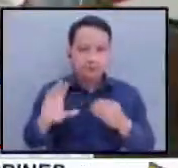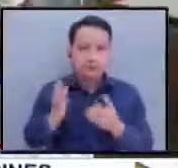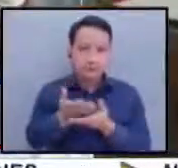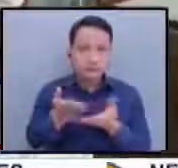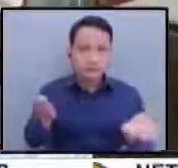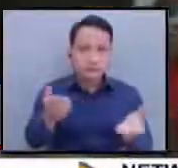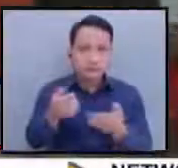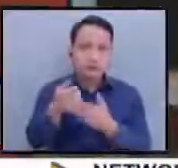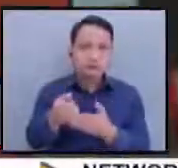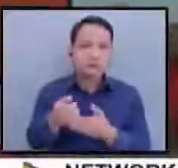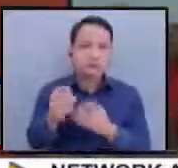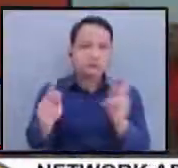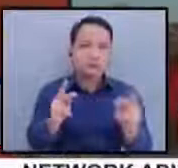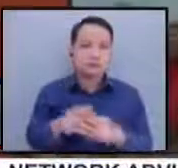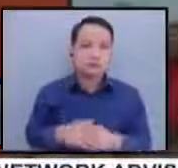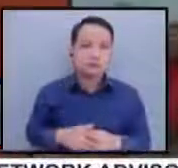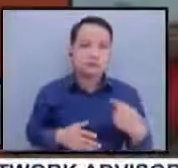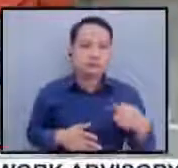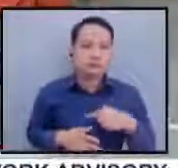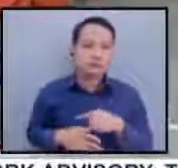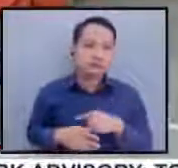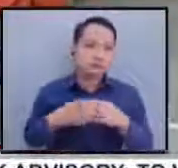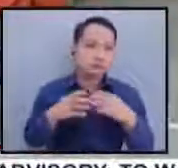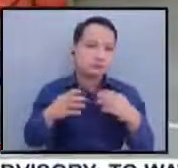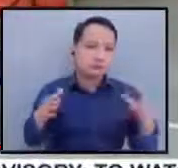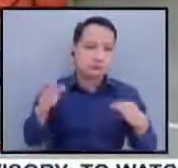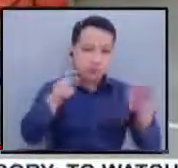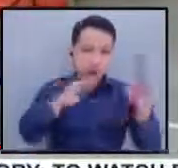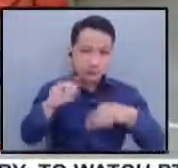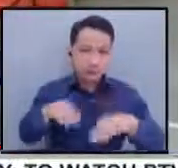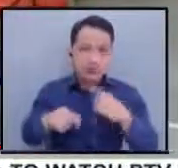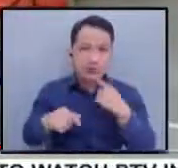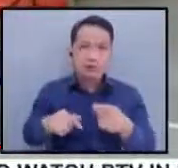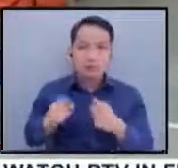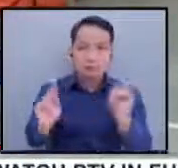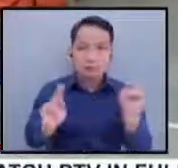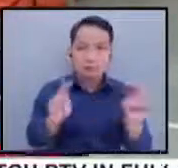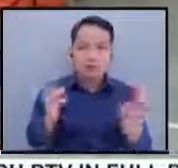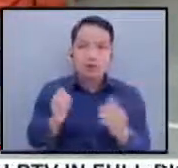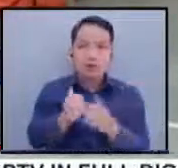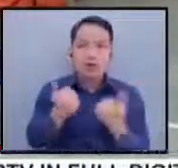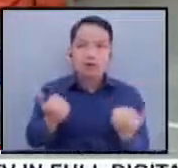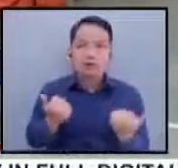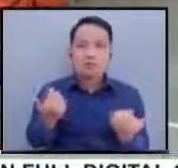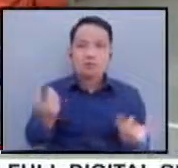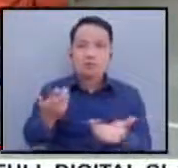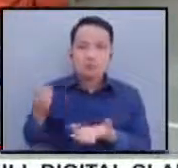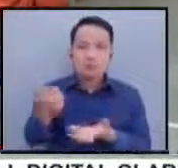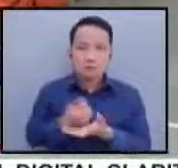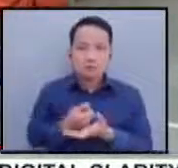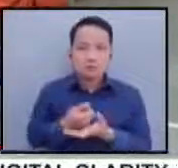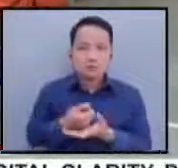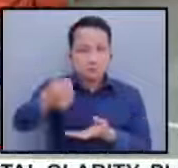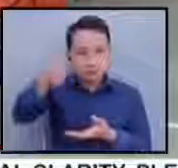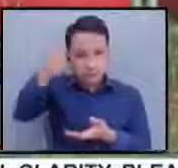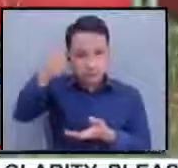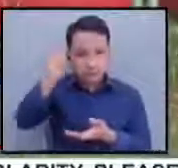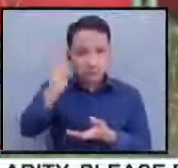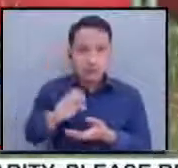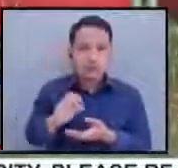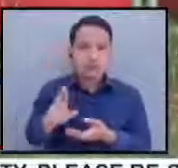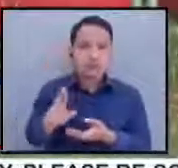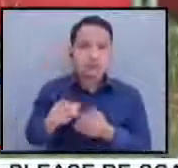nasunugang residente. Ang malaking problema ng mga apektadong residente ngayon ay kung saan sila maliligo, iihi at